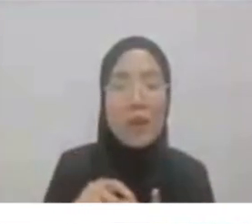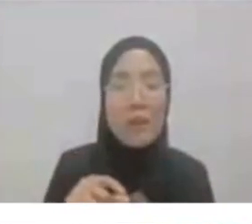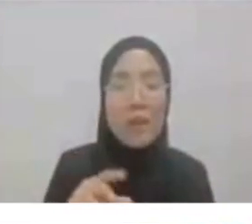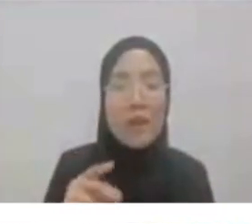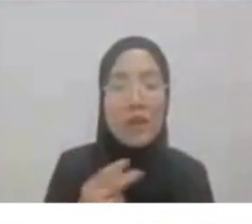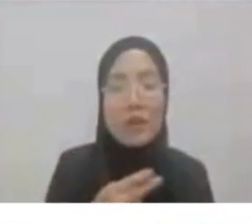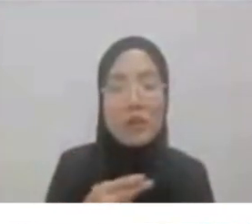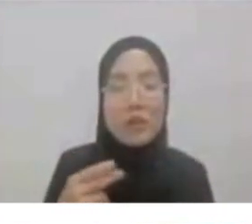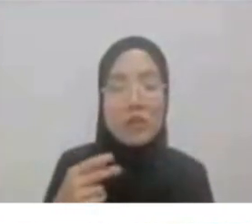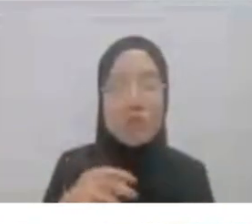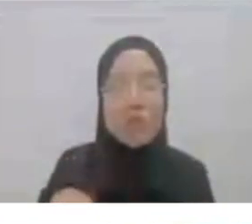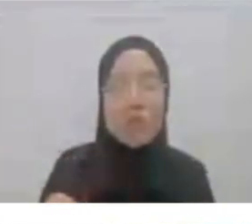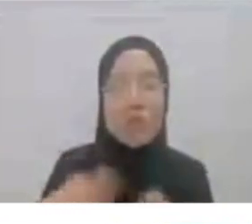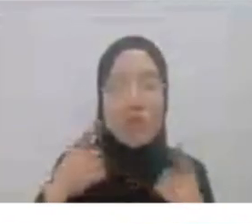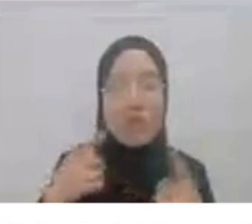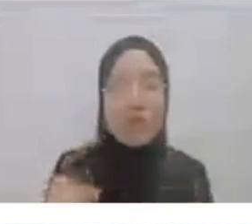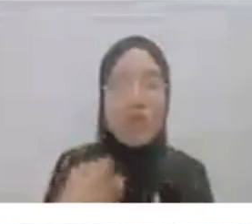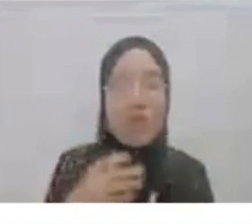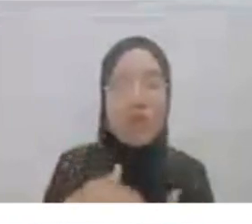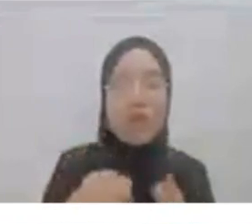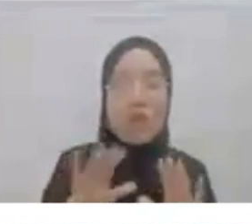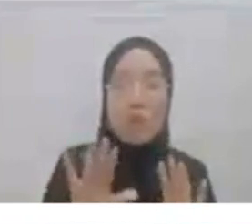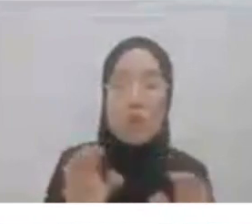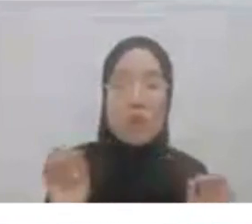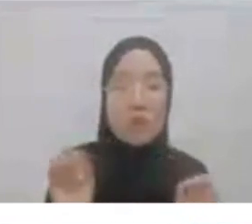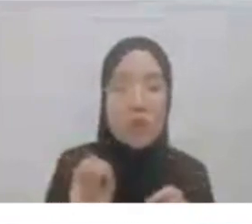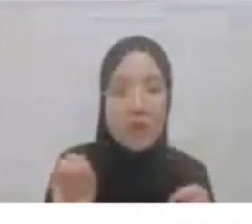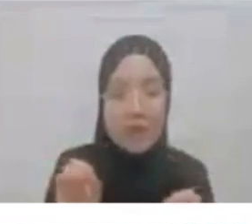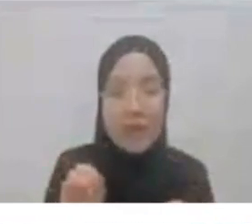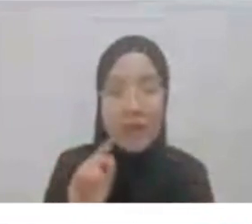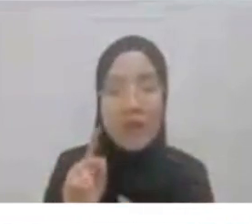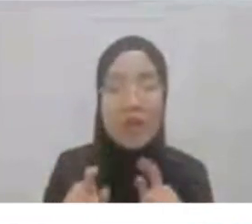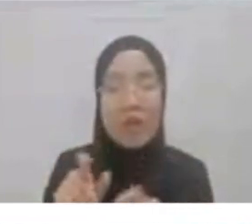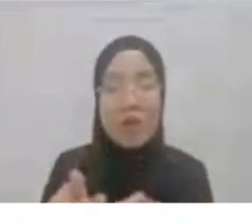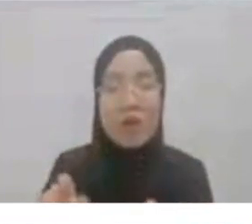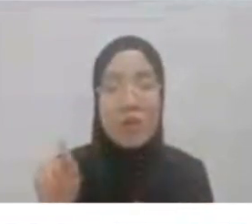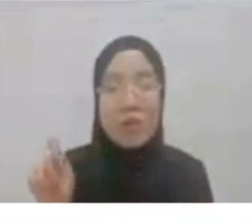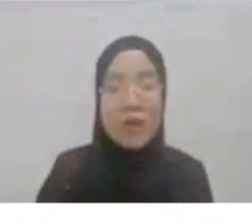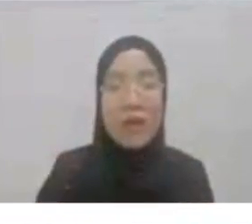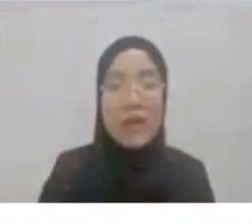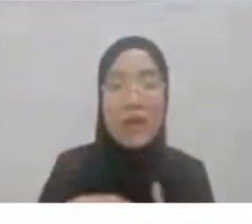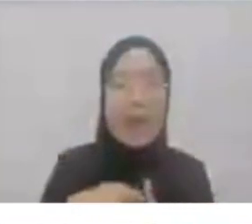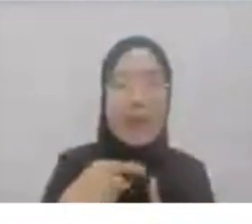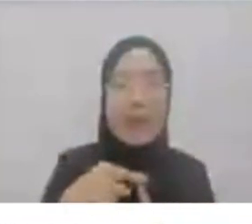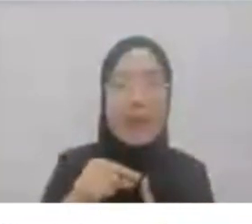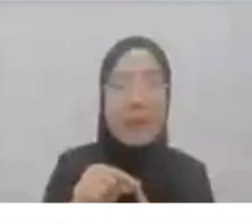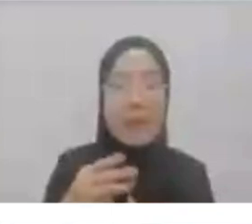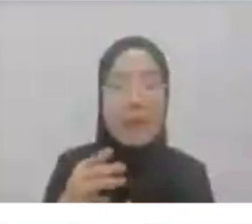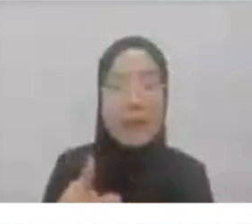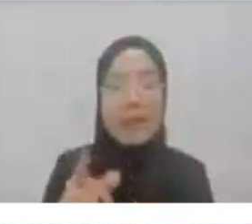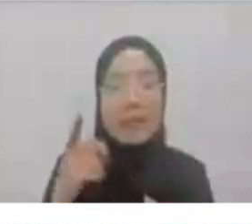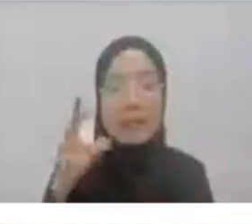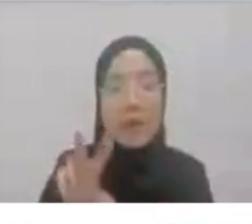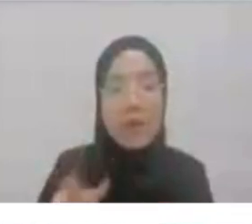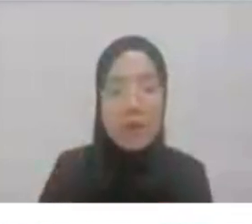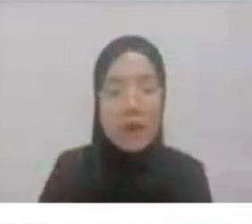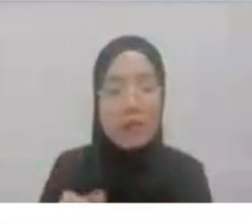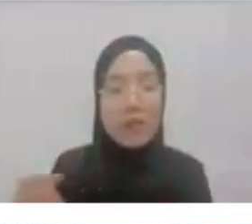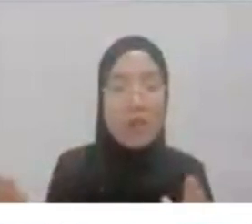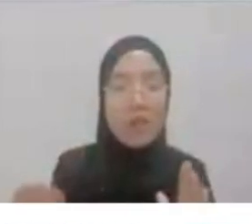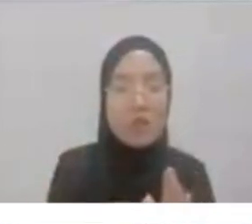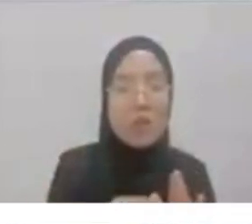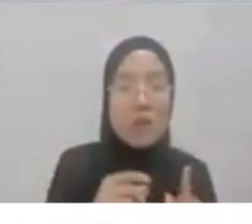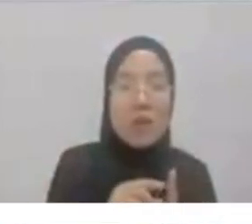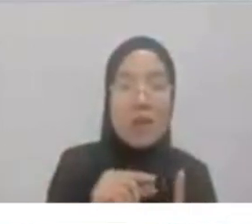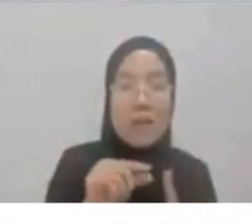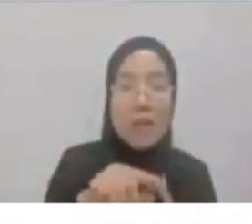10 dengan demikian dalil pemohon terkait adanya pemilih yang menggunakan ktpl Jawa Barat dimasukkan ke dalam kadaftar pemilih khusus dan diberikan 5 suratsuara